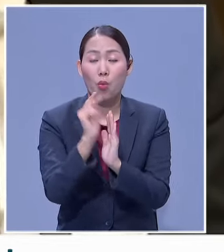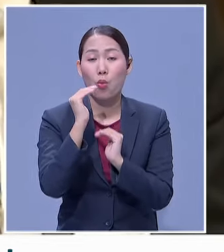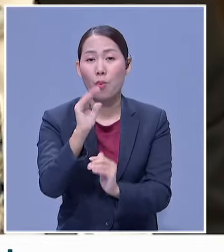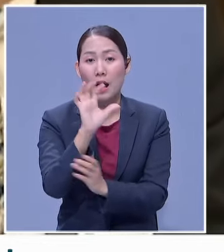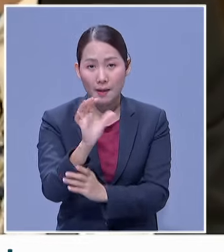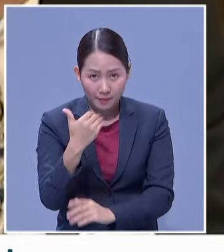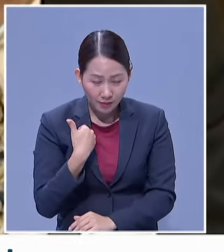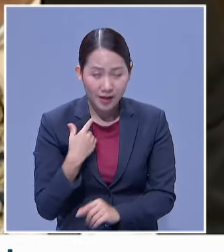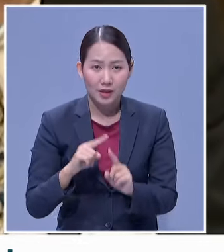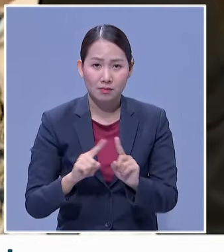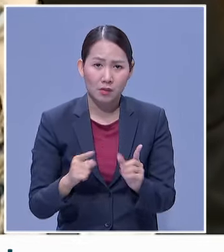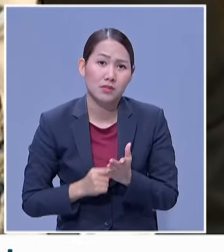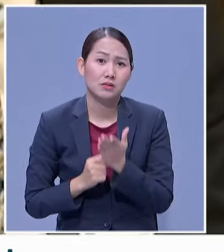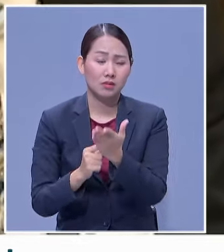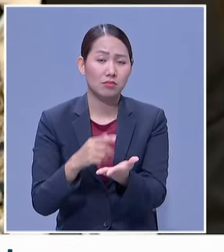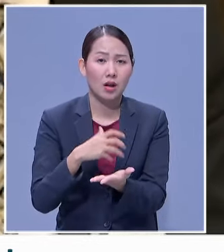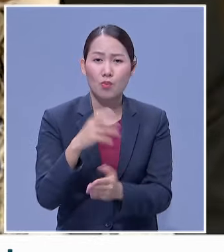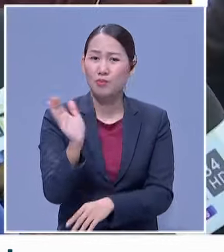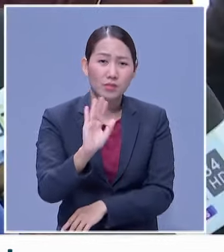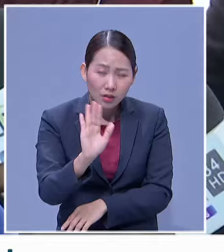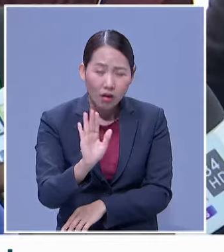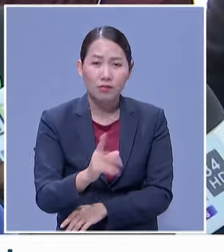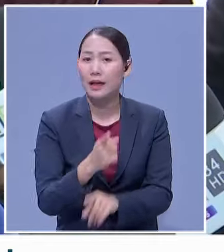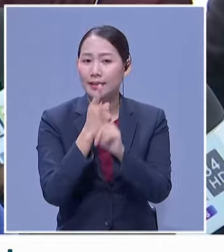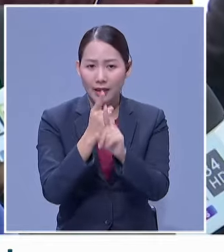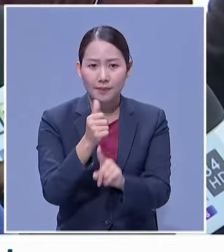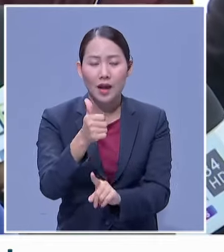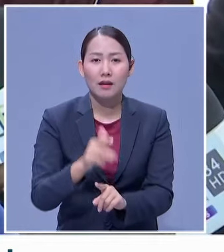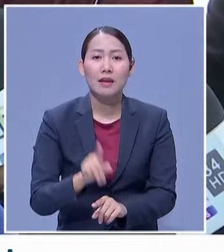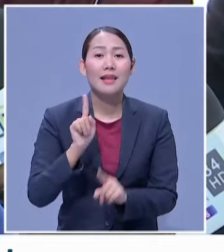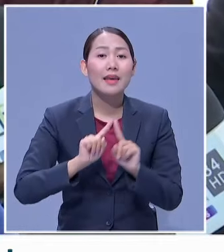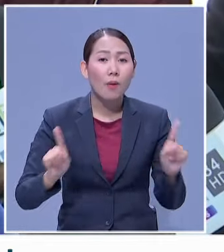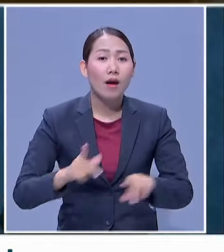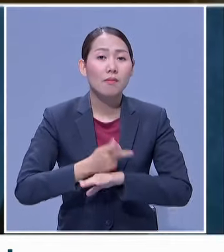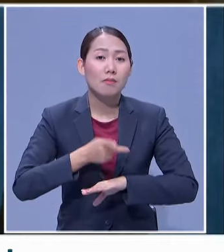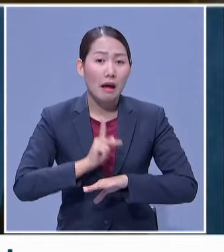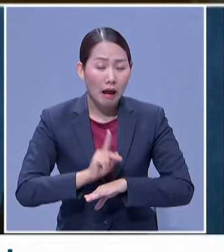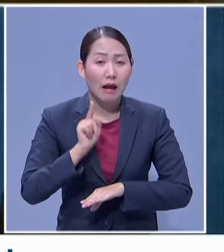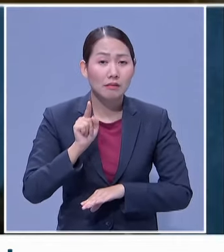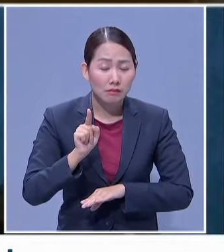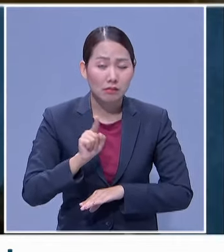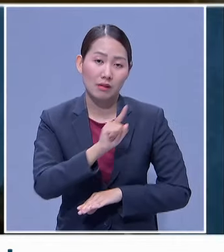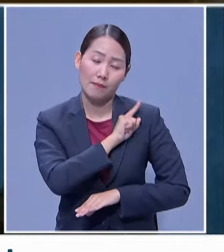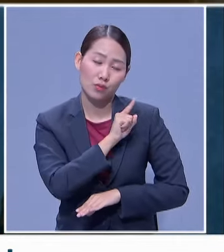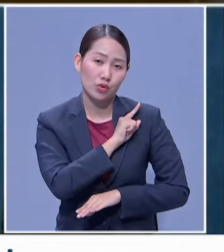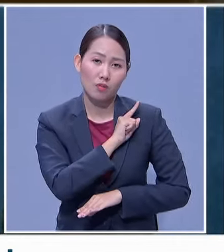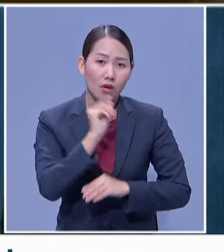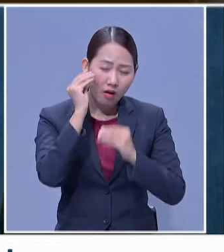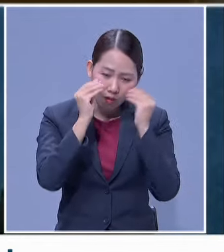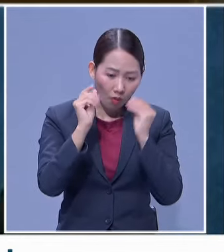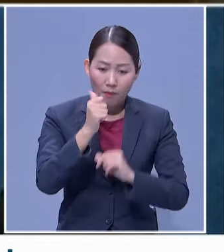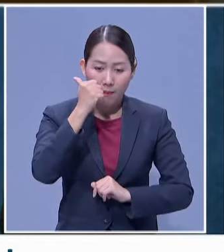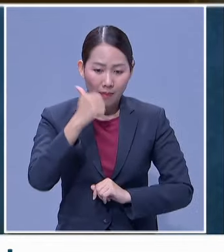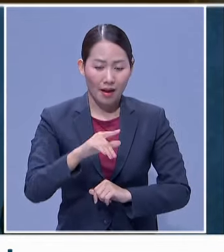ถ้าทำหน้าที่ไม่ได้คุณพดรปริศนานกุลที่ที่นั่งอยู่ข้างๆเนี่ยรองประธานคนที่ 2ก็ยังนั่งรอเปลี่ยน